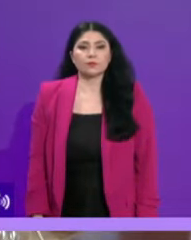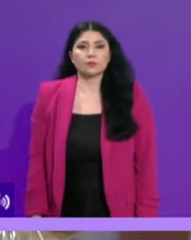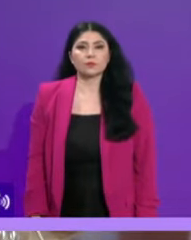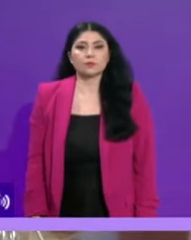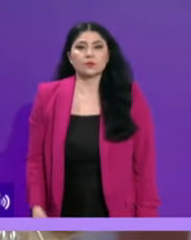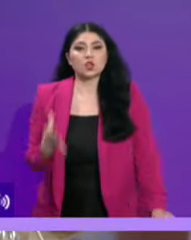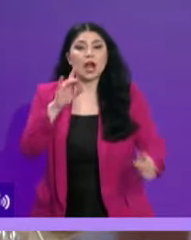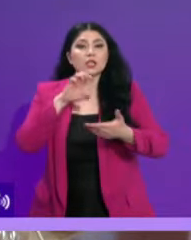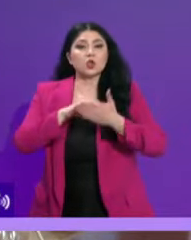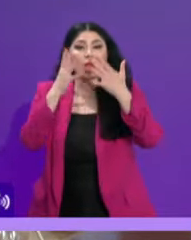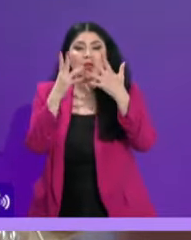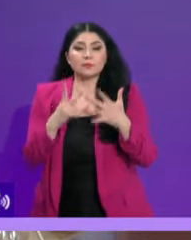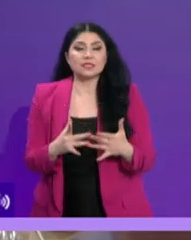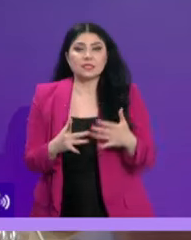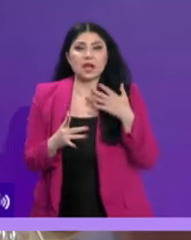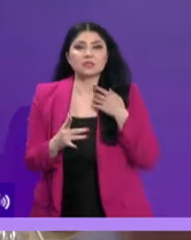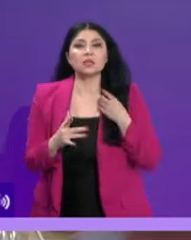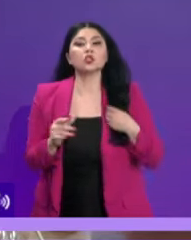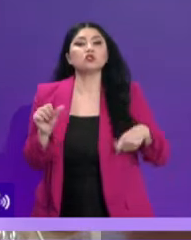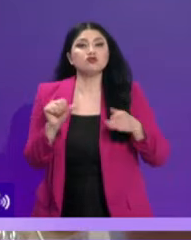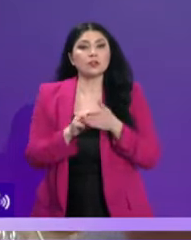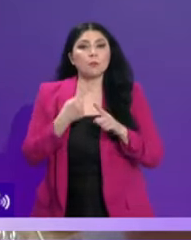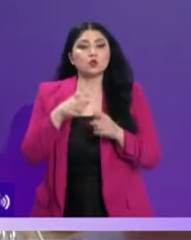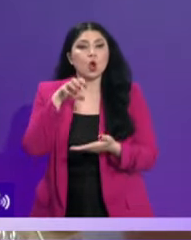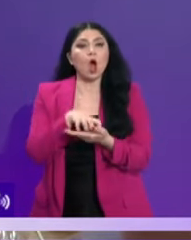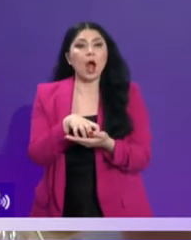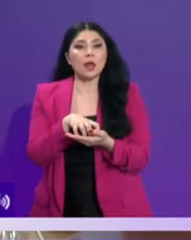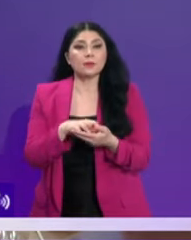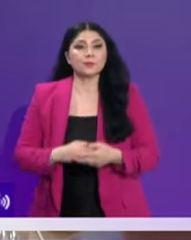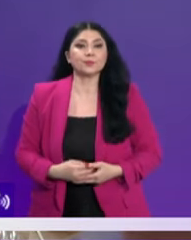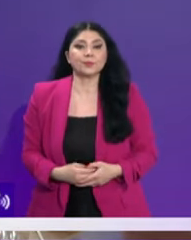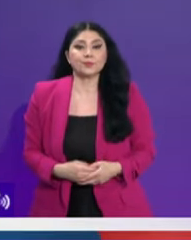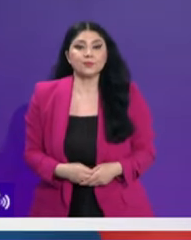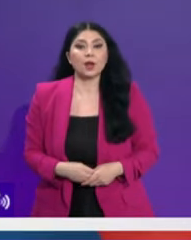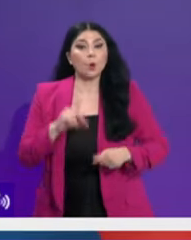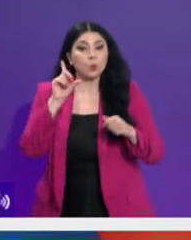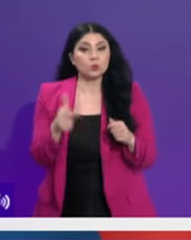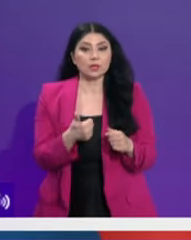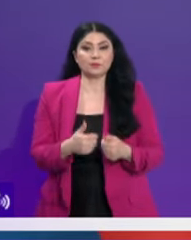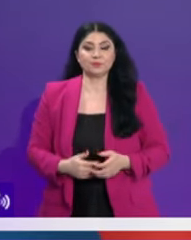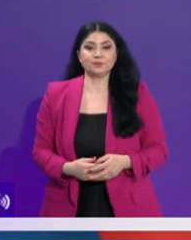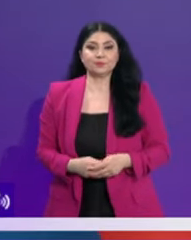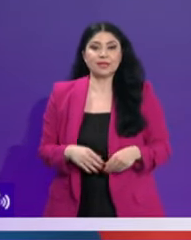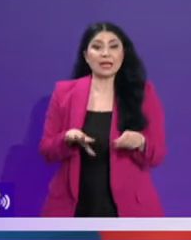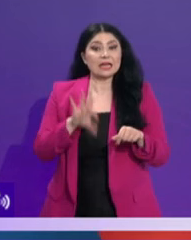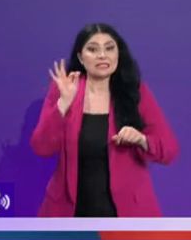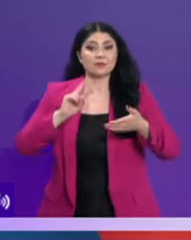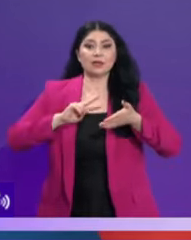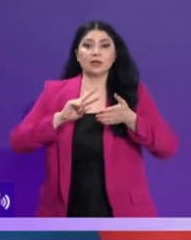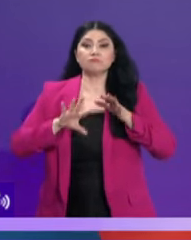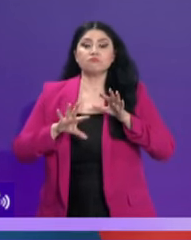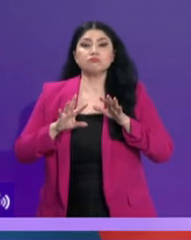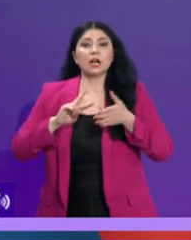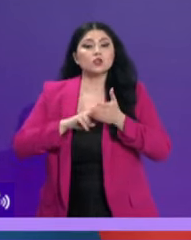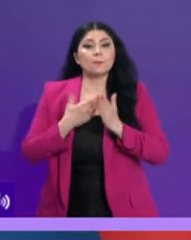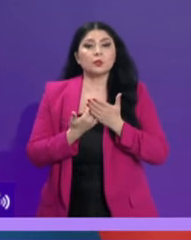și în alte zone a administrației, atât centrale și locale, putem găsi soluții pentru structuri